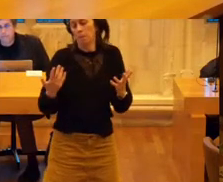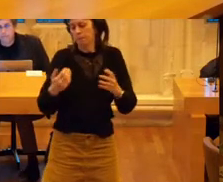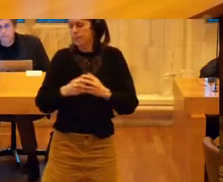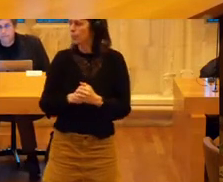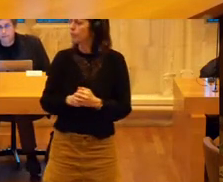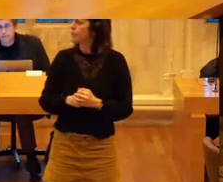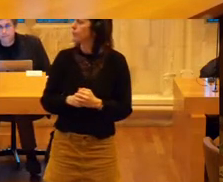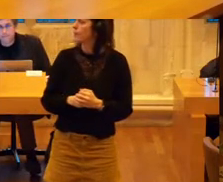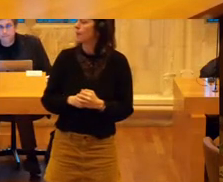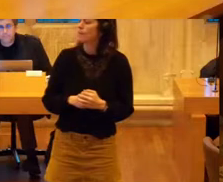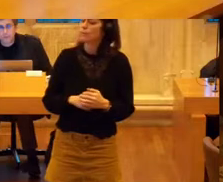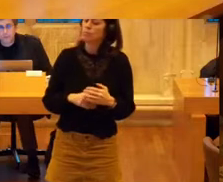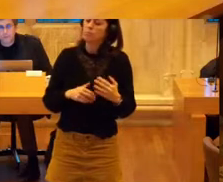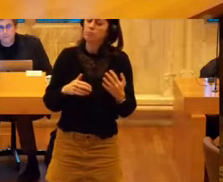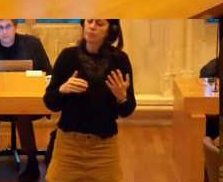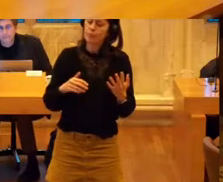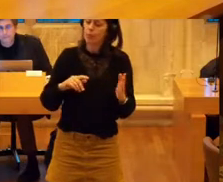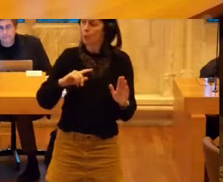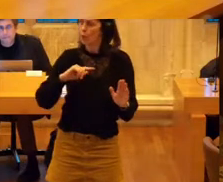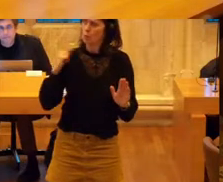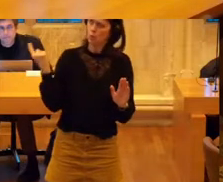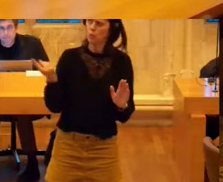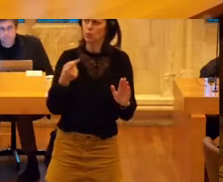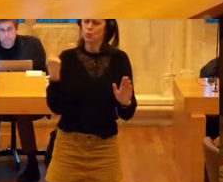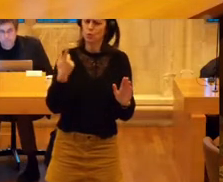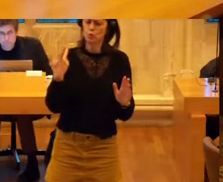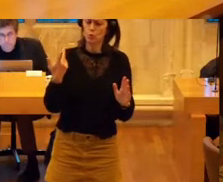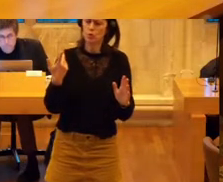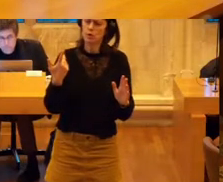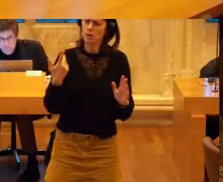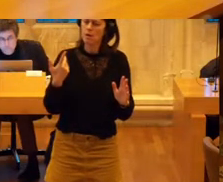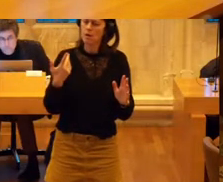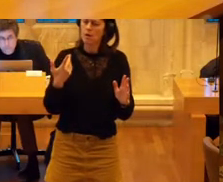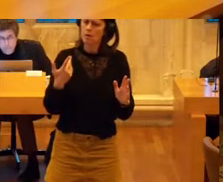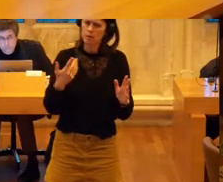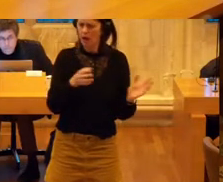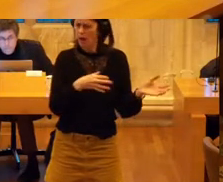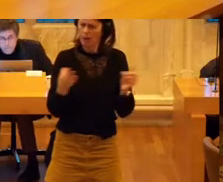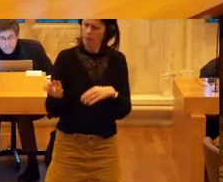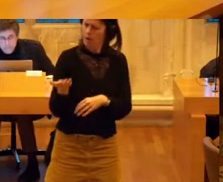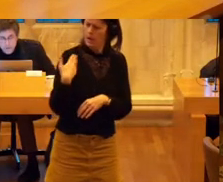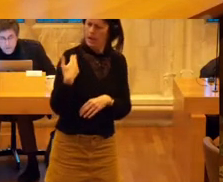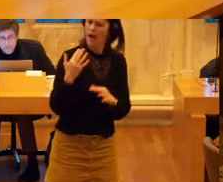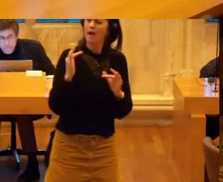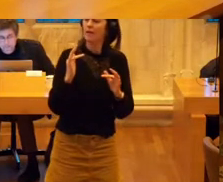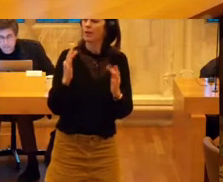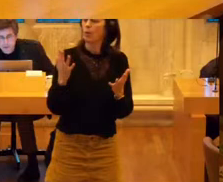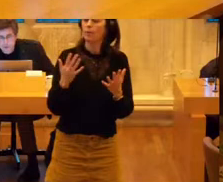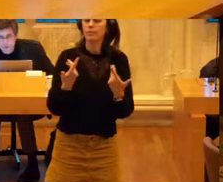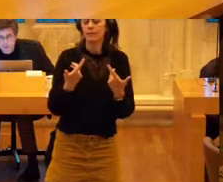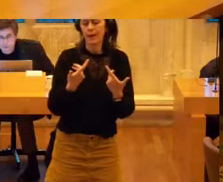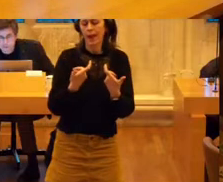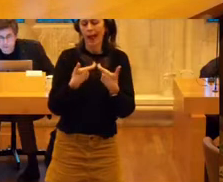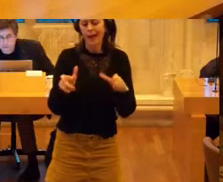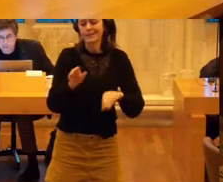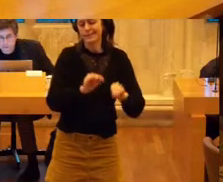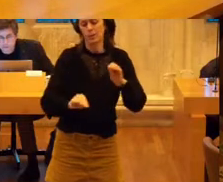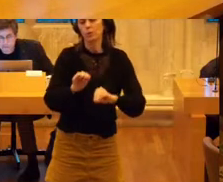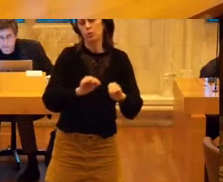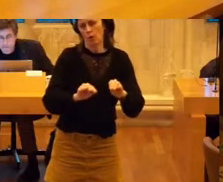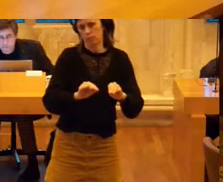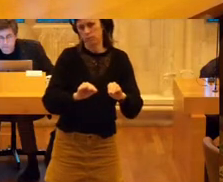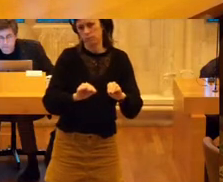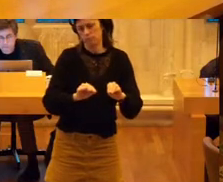Une action, et on est tous interpellés régulièrement, c'est sur l'accès aux soins de premier recours sur